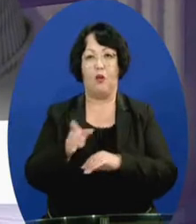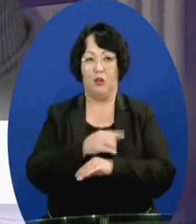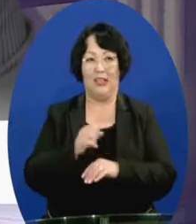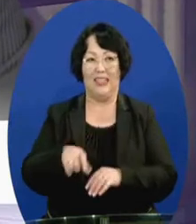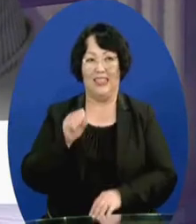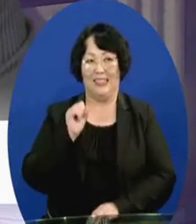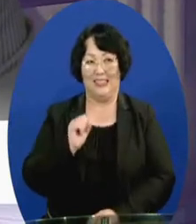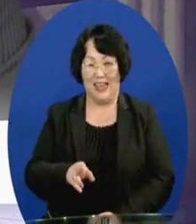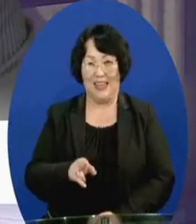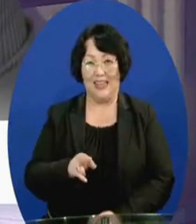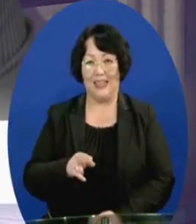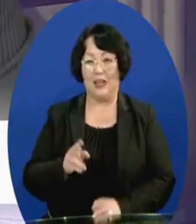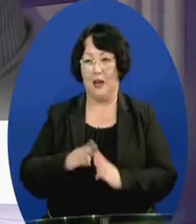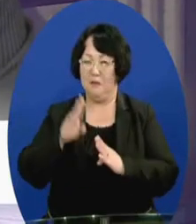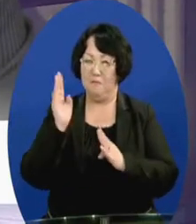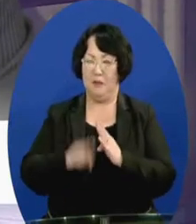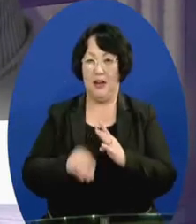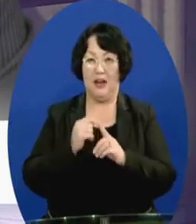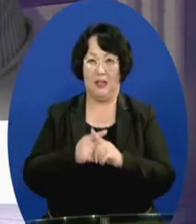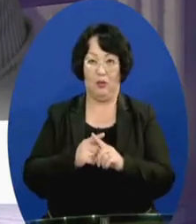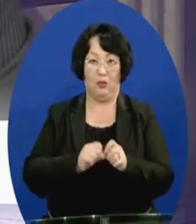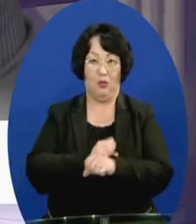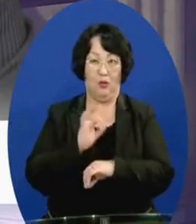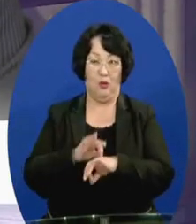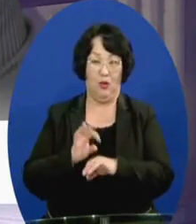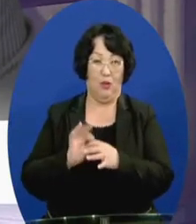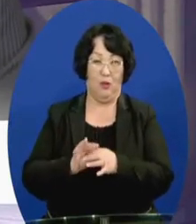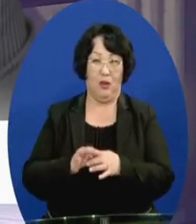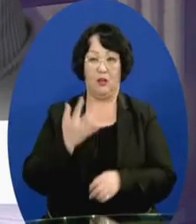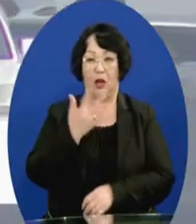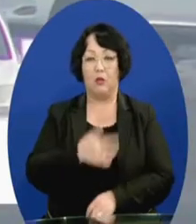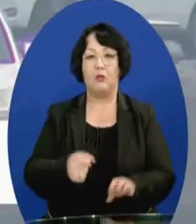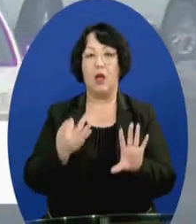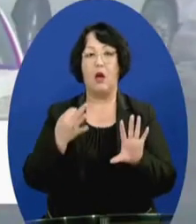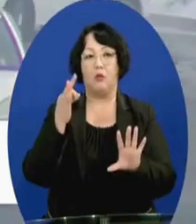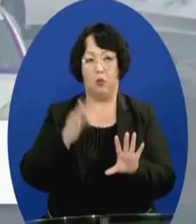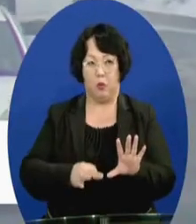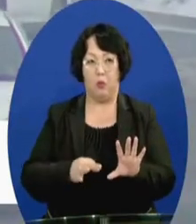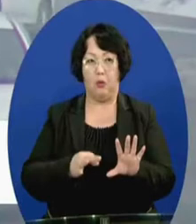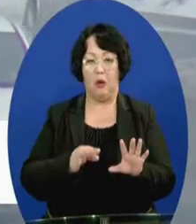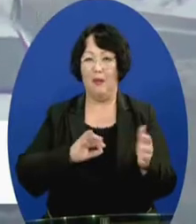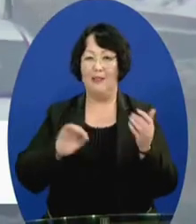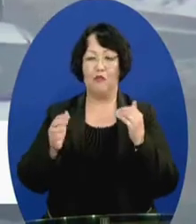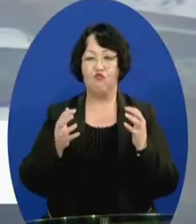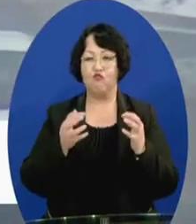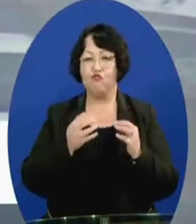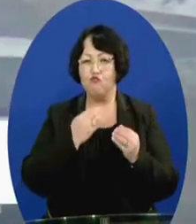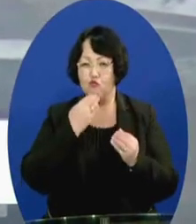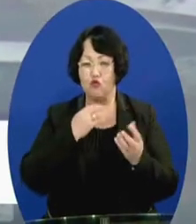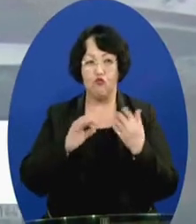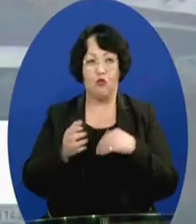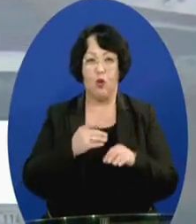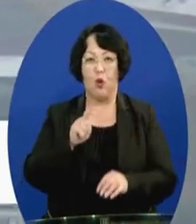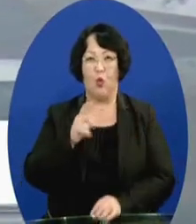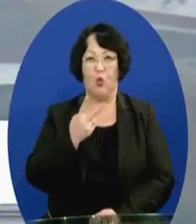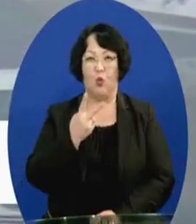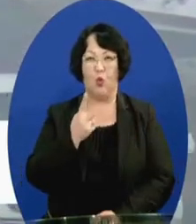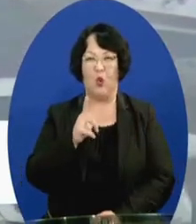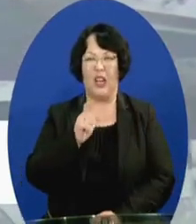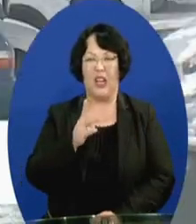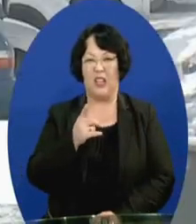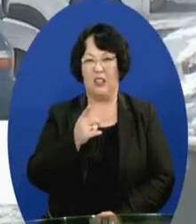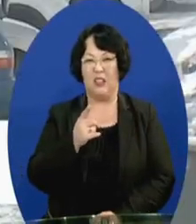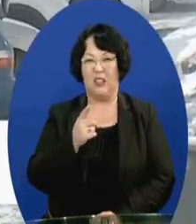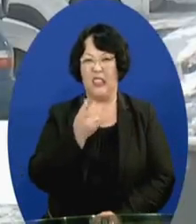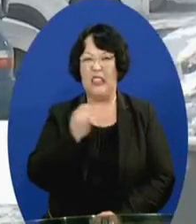бол хөдөлгөөний хамгийн дээдл нь 5-8% ингэж Улаанбаатар хот барьлаа. Тийм учраас энэ хөхөр бол энэ